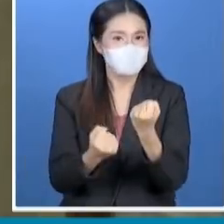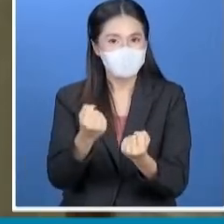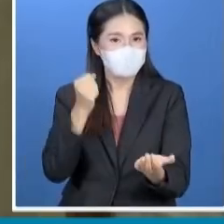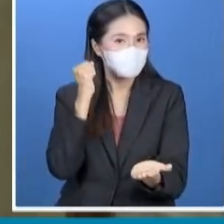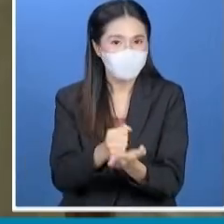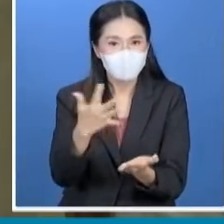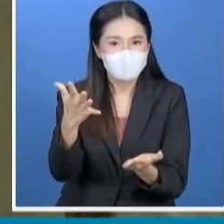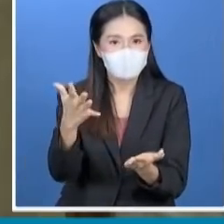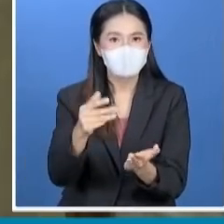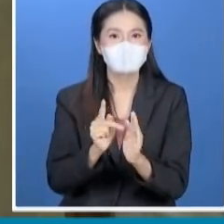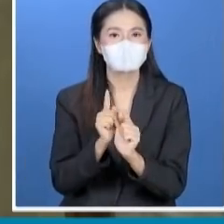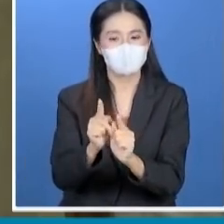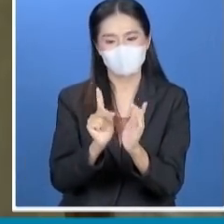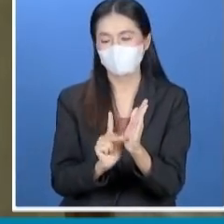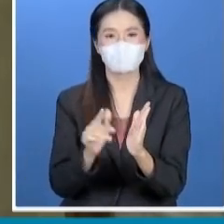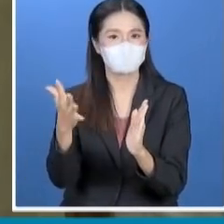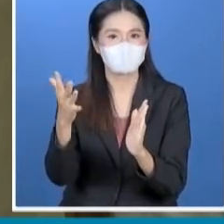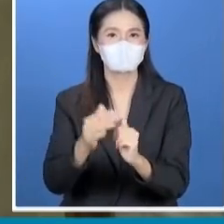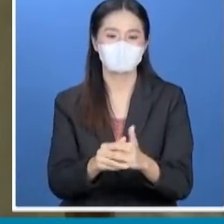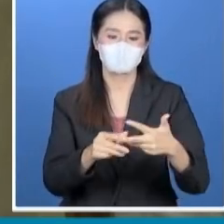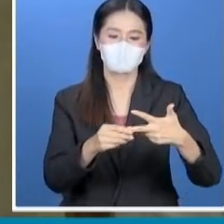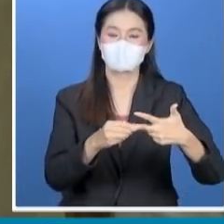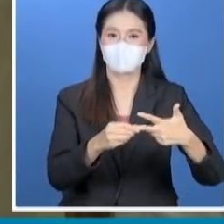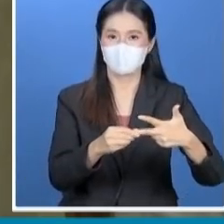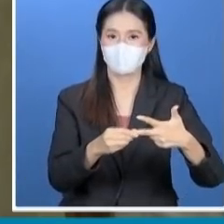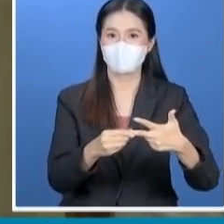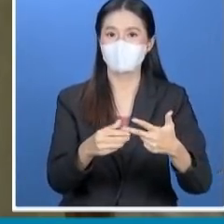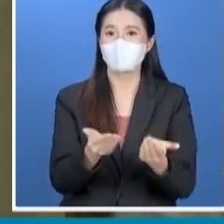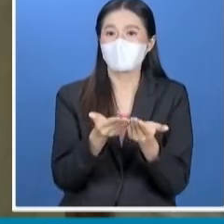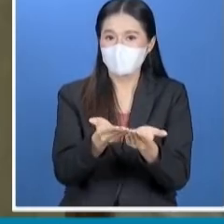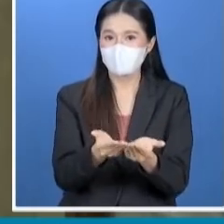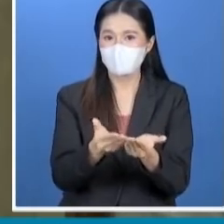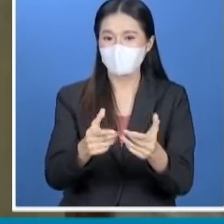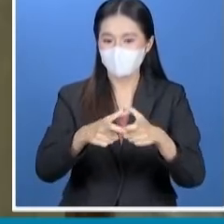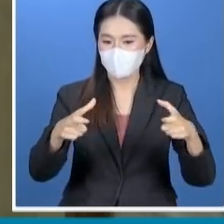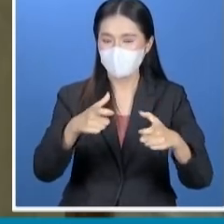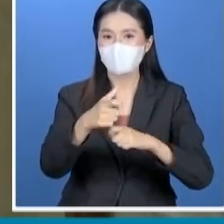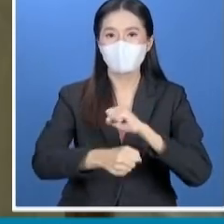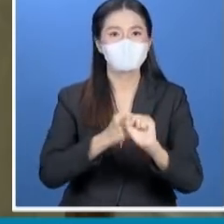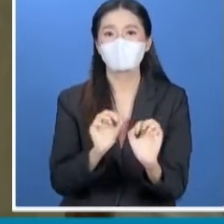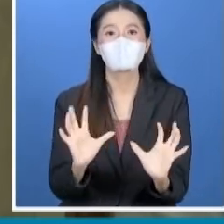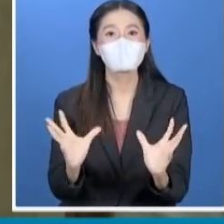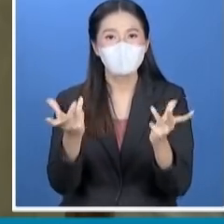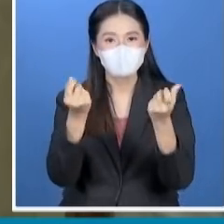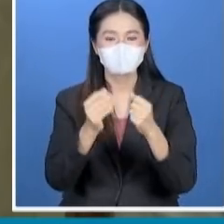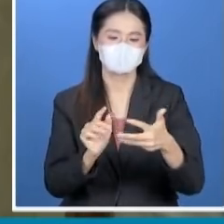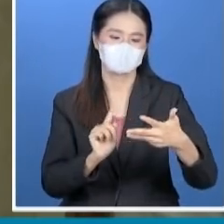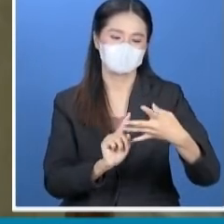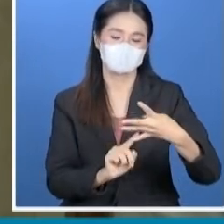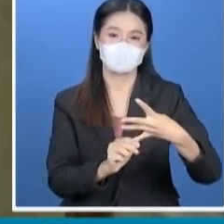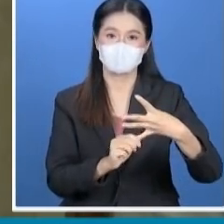รับรองความถูกต้องตามกฎหมาย3ใช้เรือที่มีใบอนุญาตใช้เรือสิ้นอายุแล้ว